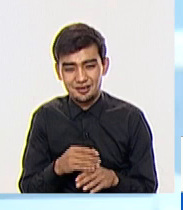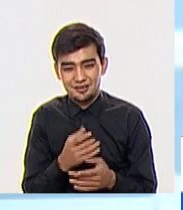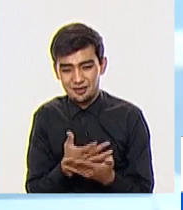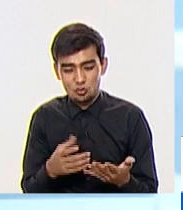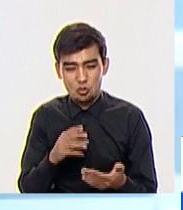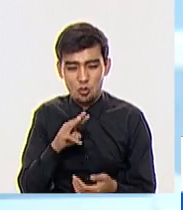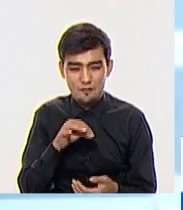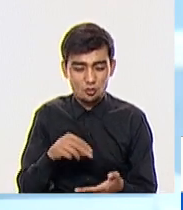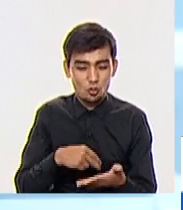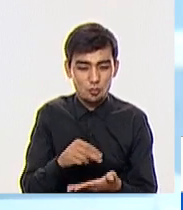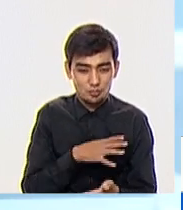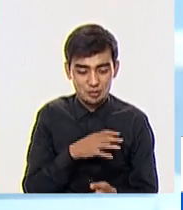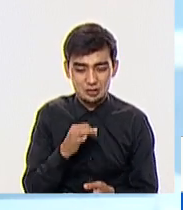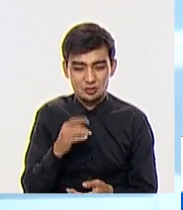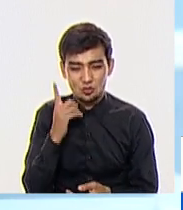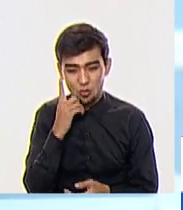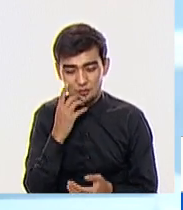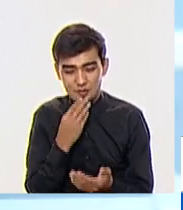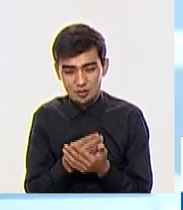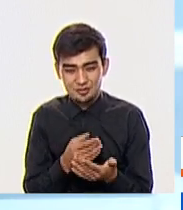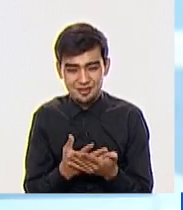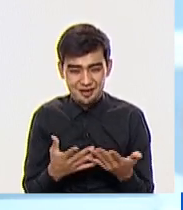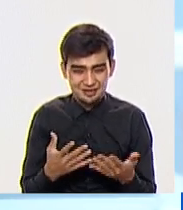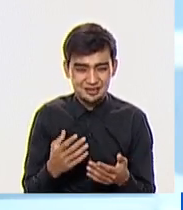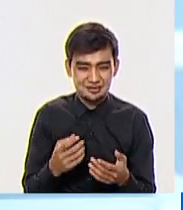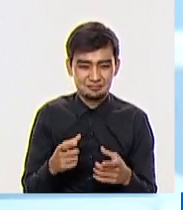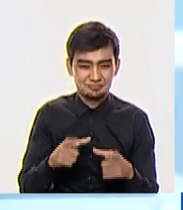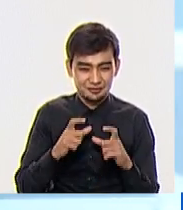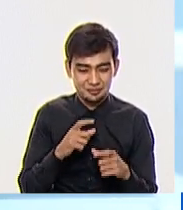түрлі тауар сатып алады. Сондықтан ұялы телефоныңызға келген түрлі сілтемеге кіре бермеңіздер.